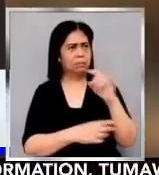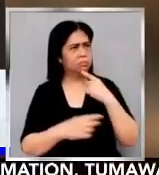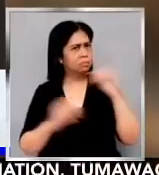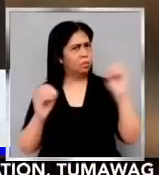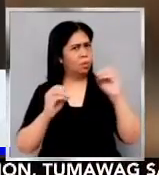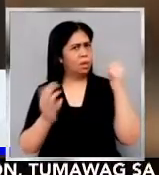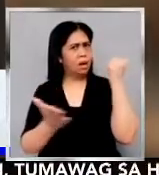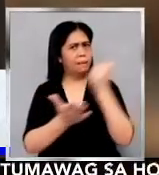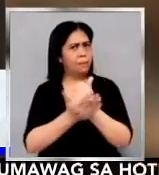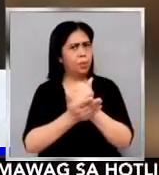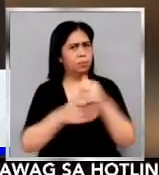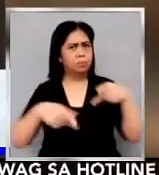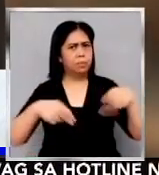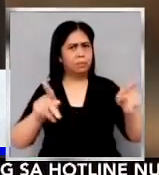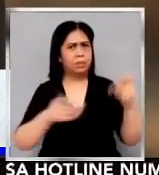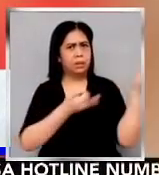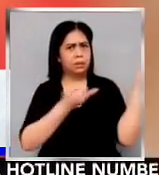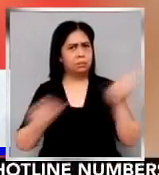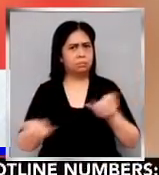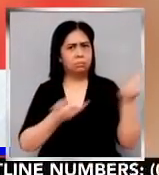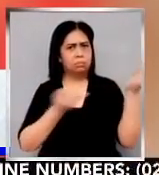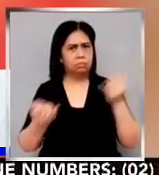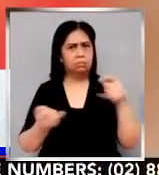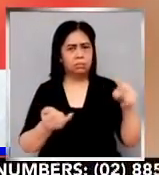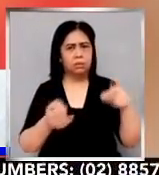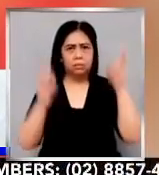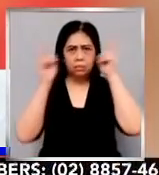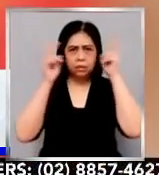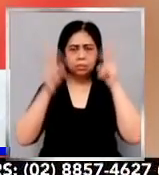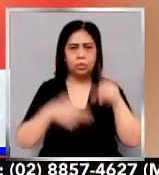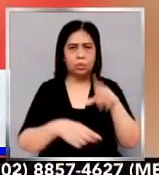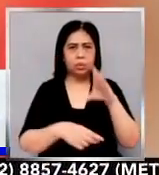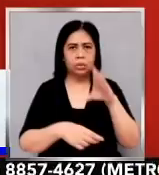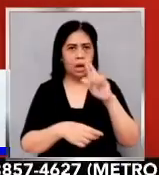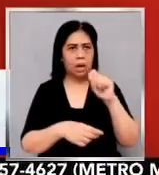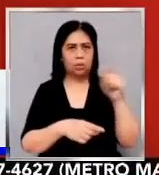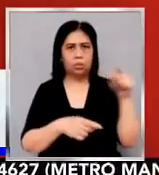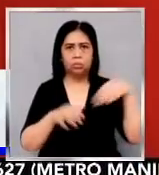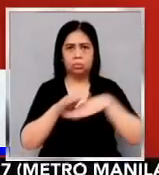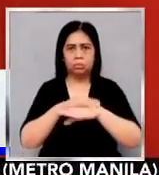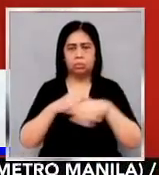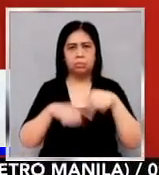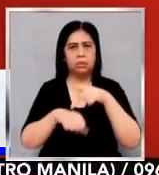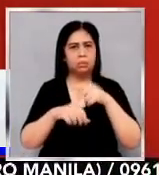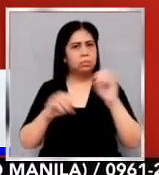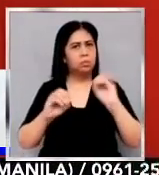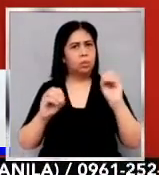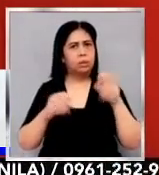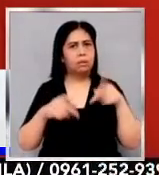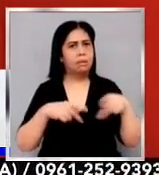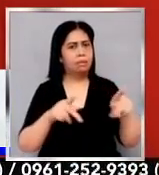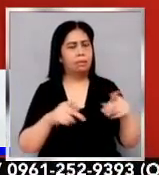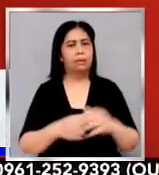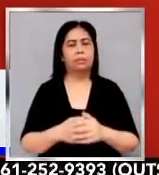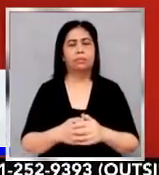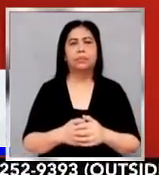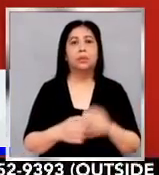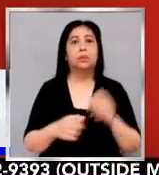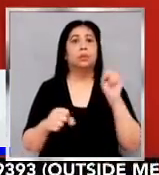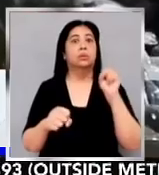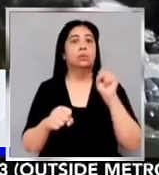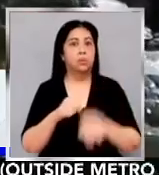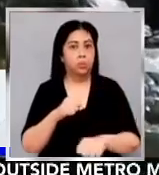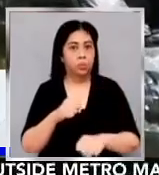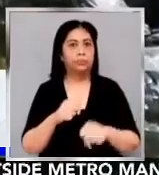permit na magpapasok ang Pilipinas ng mga imported na vegetables. Therefore, must be